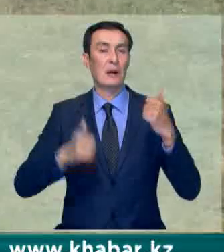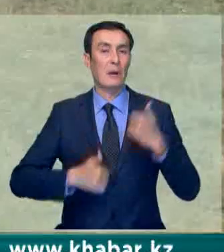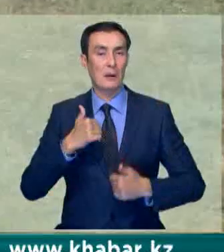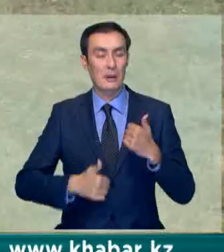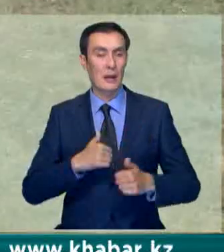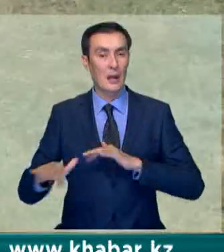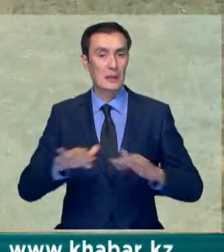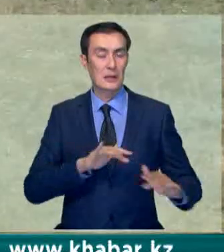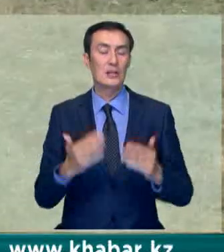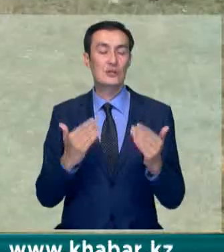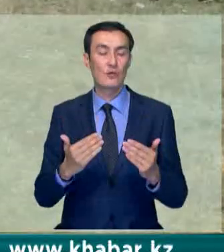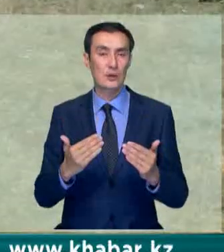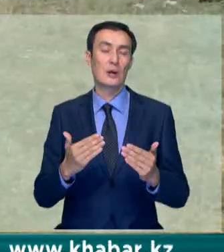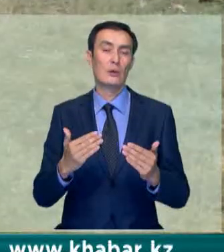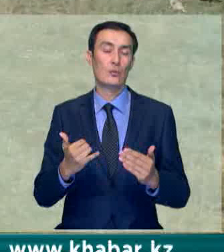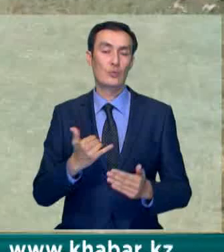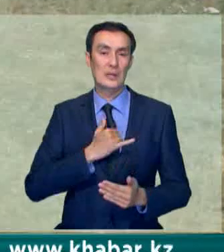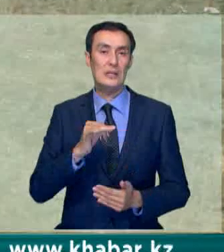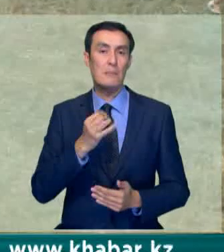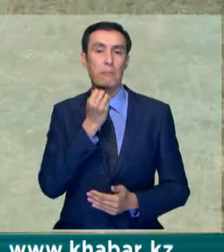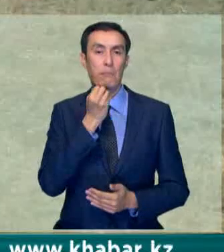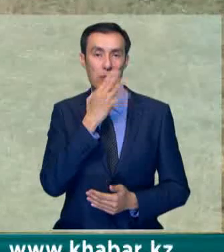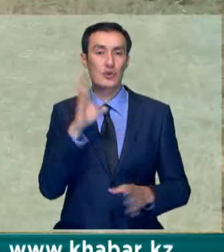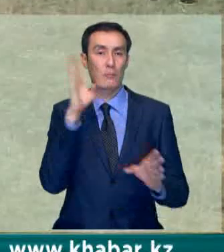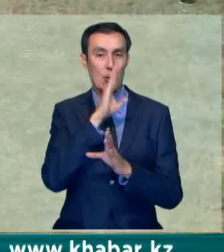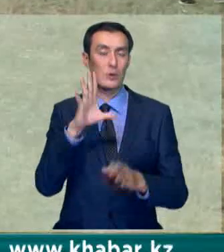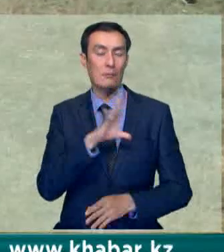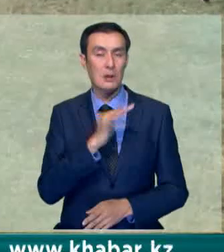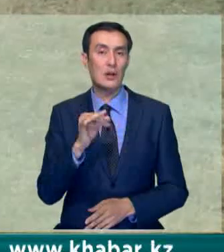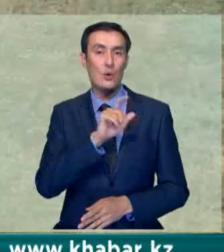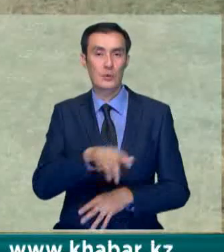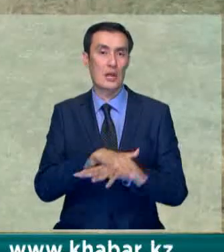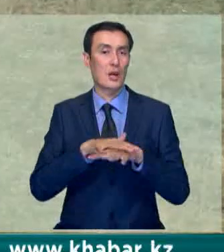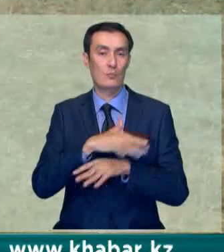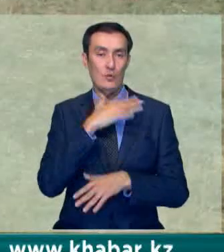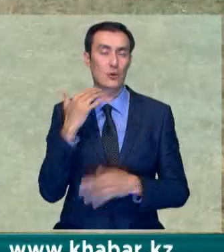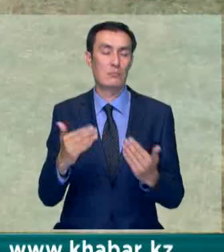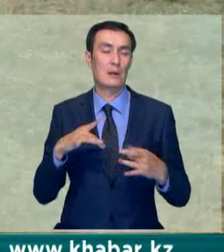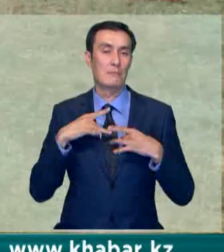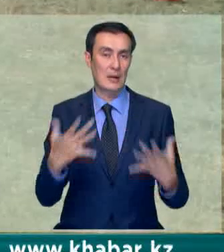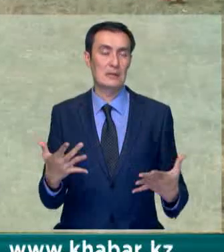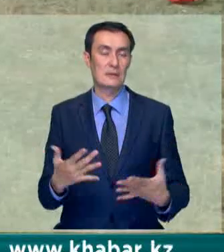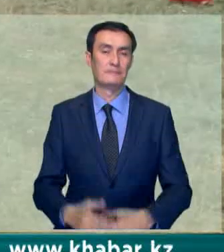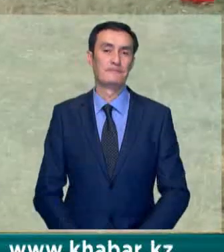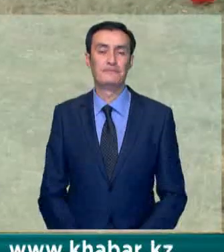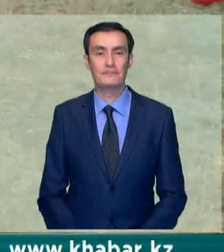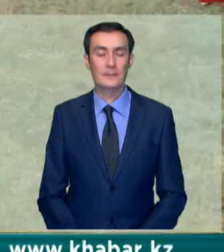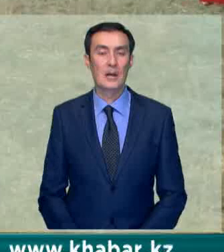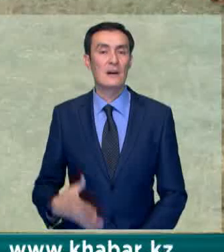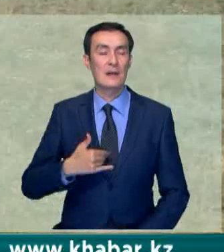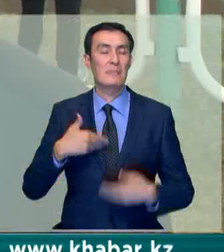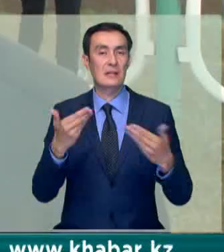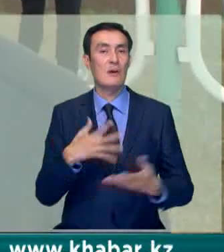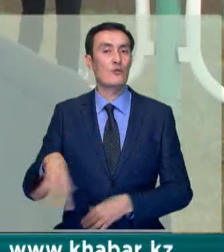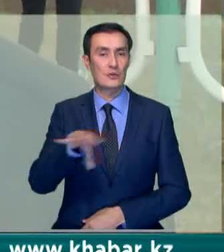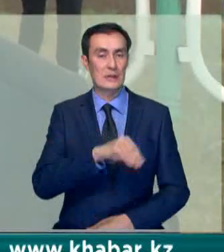мероприятий. Сегодня как раз благо и у нас погода не подвела, и людей очень много собралось сегодня праздновать этот праздник. С всеми всех